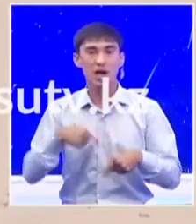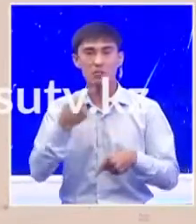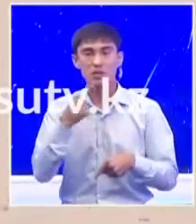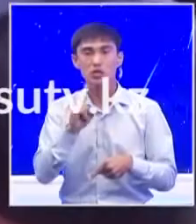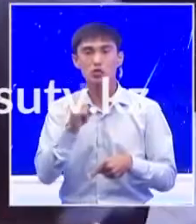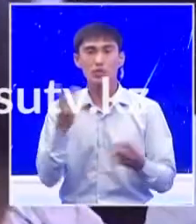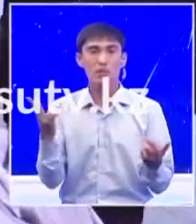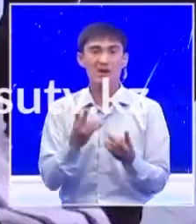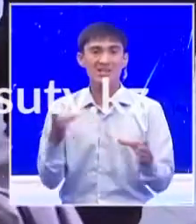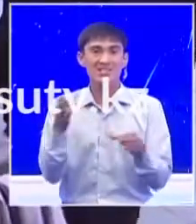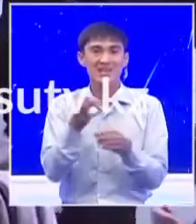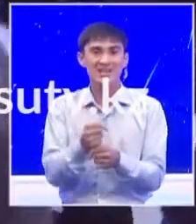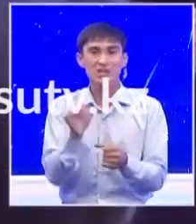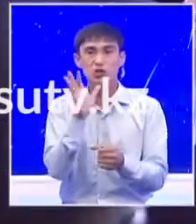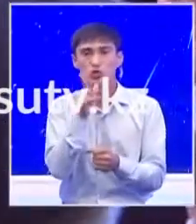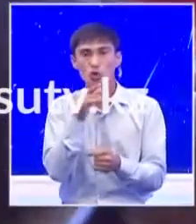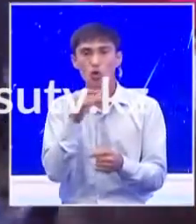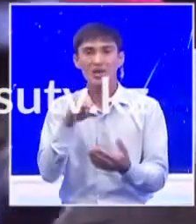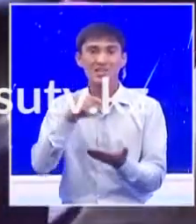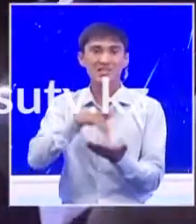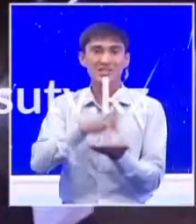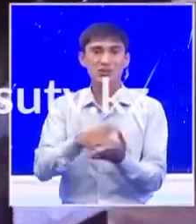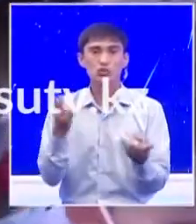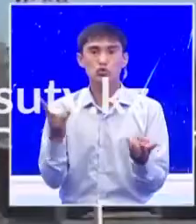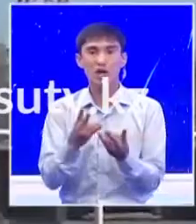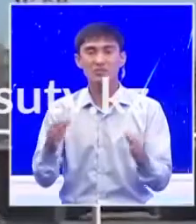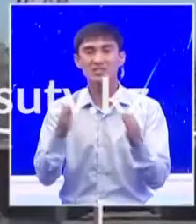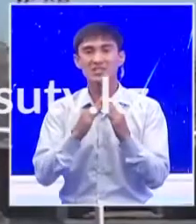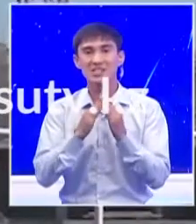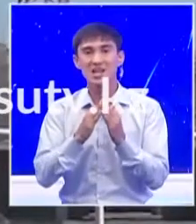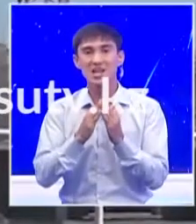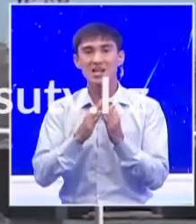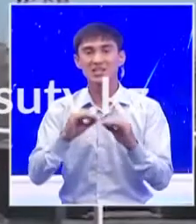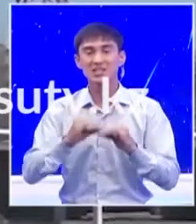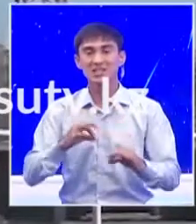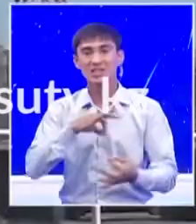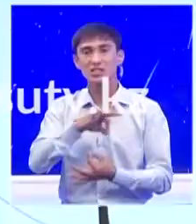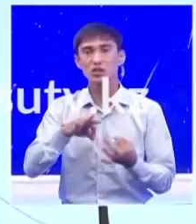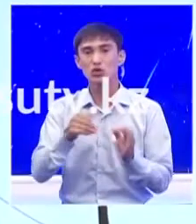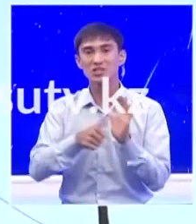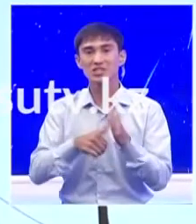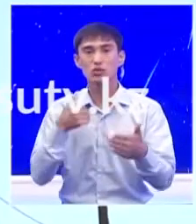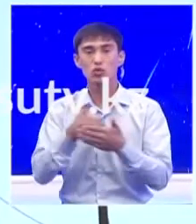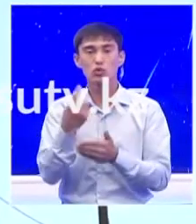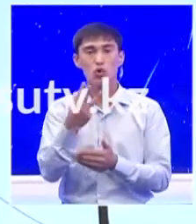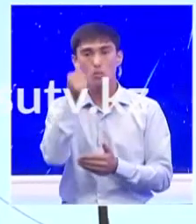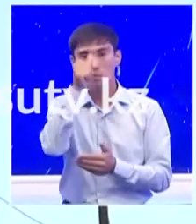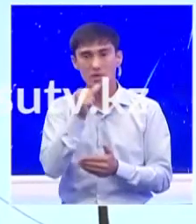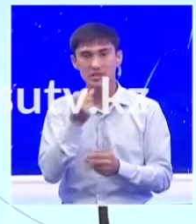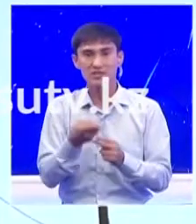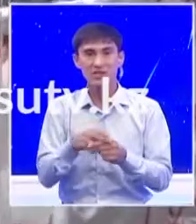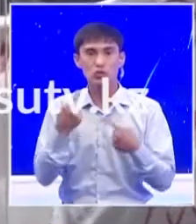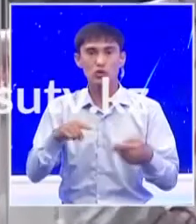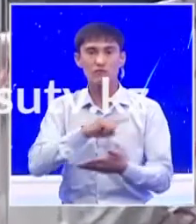они отметили необходимость сократить срок регистрации нуждающихся в жилье детей, сирот с 6 до 3 месяцев. Эти и